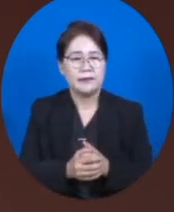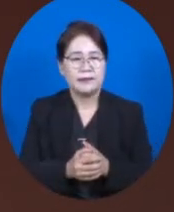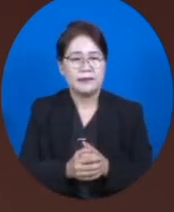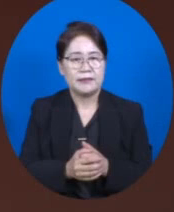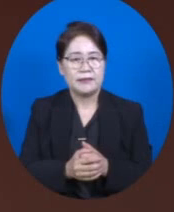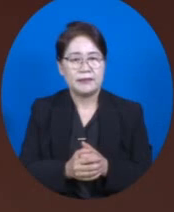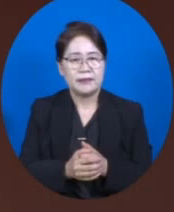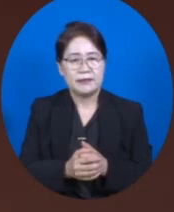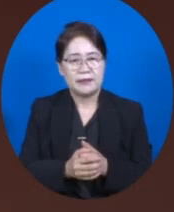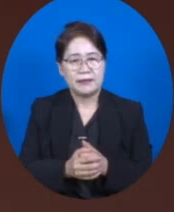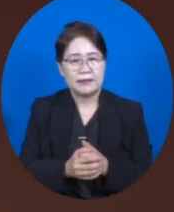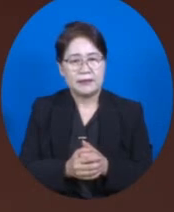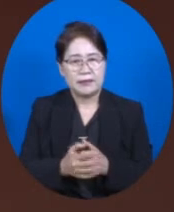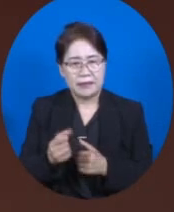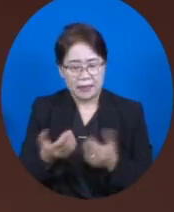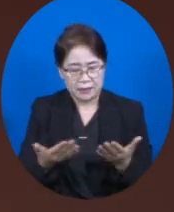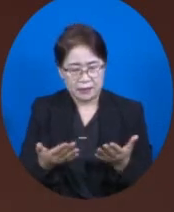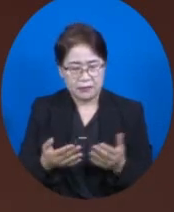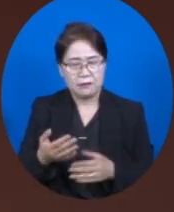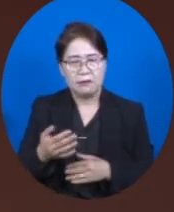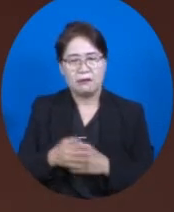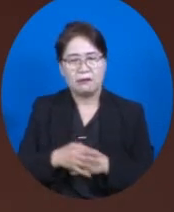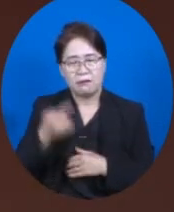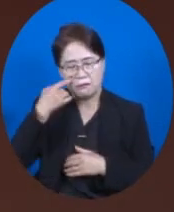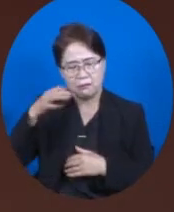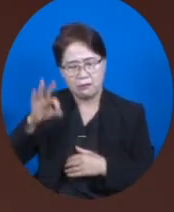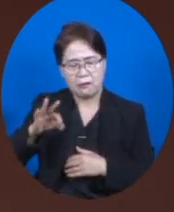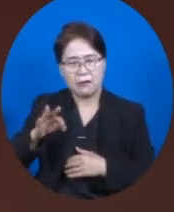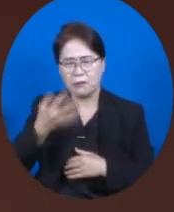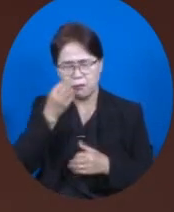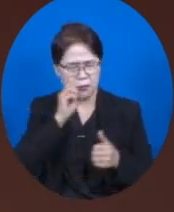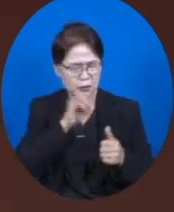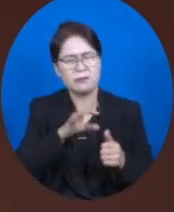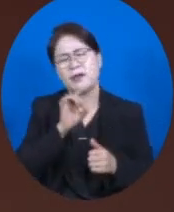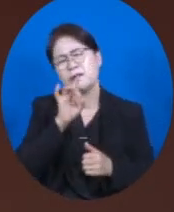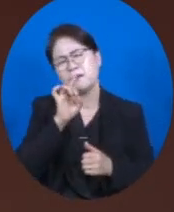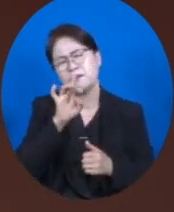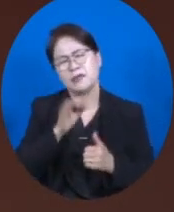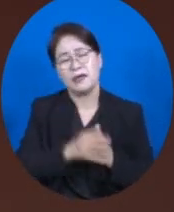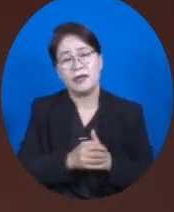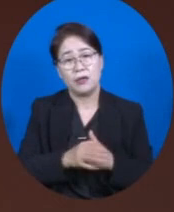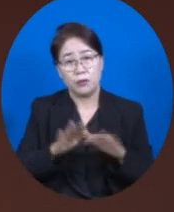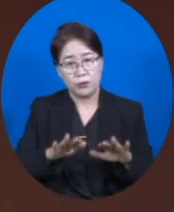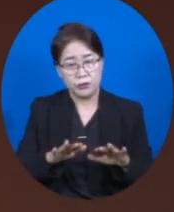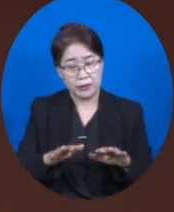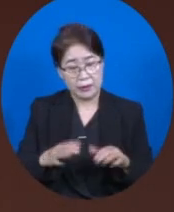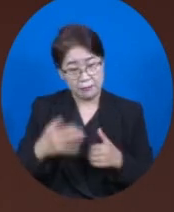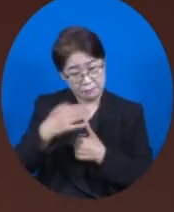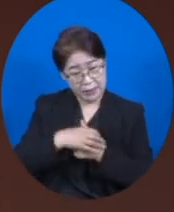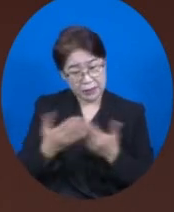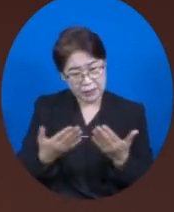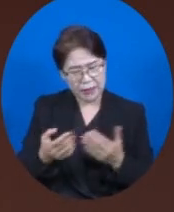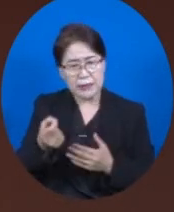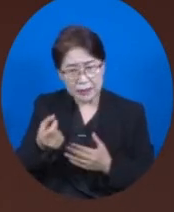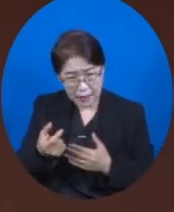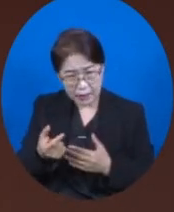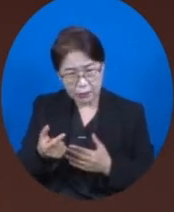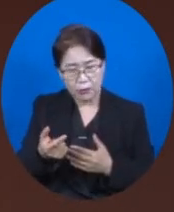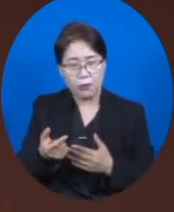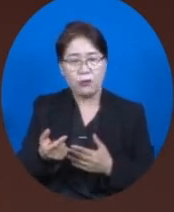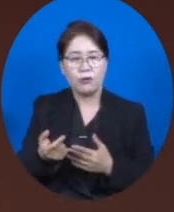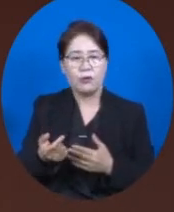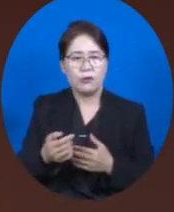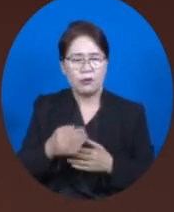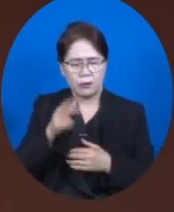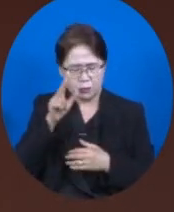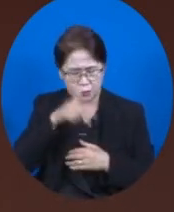작은 일을 우습게 생각하고 멸시하면 안 됩니다 오늘 내가 하는 일이 작아 보이고